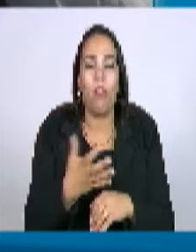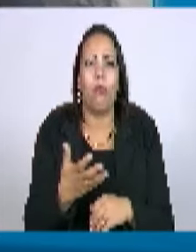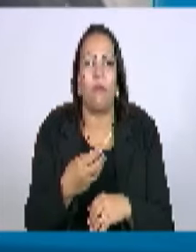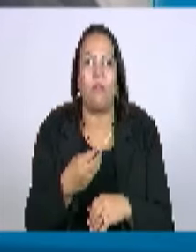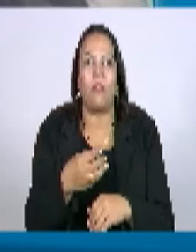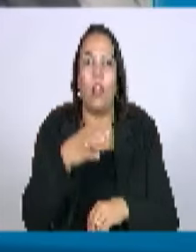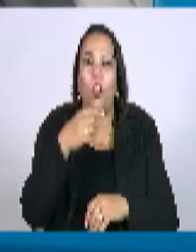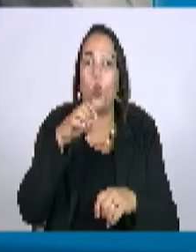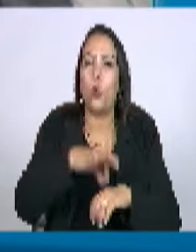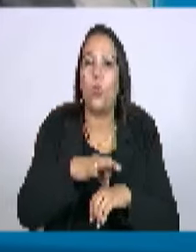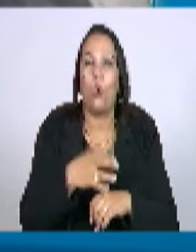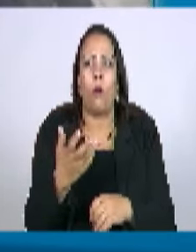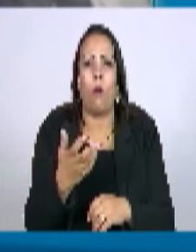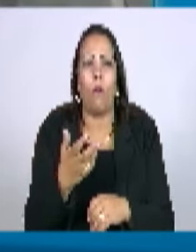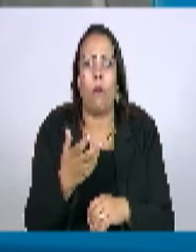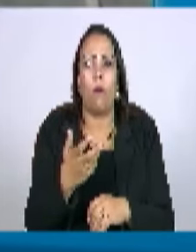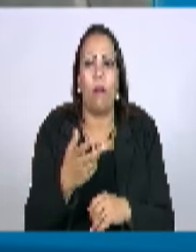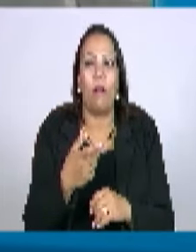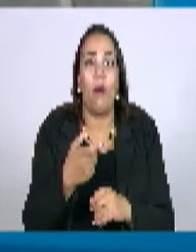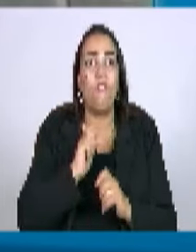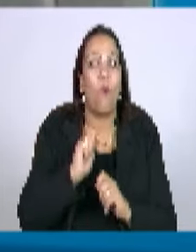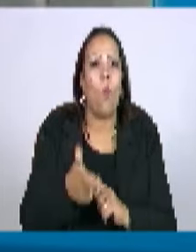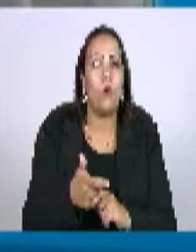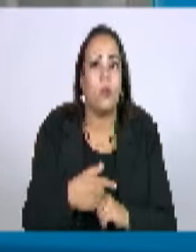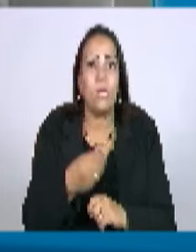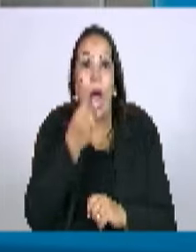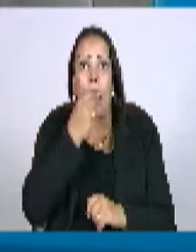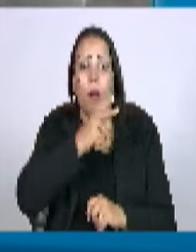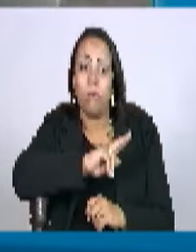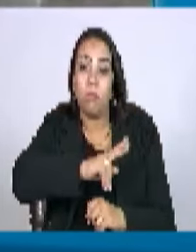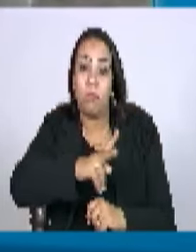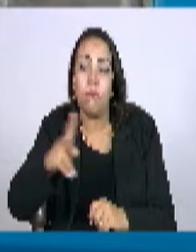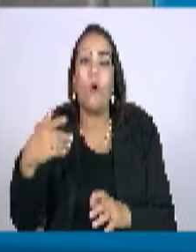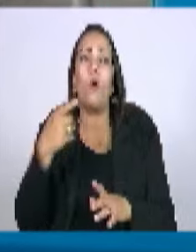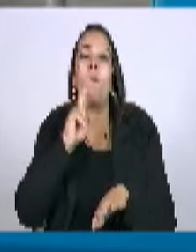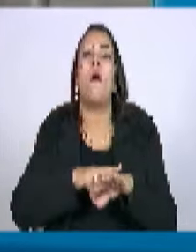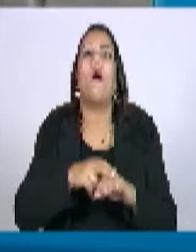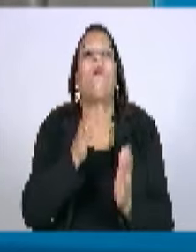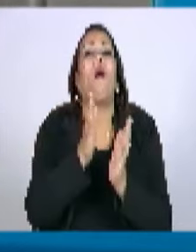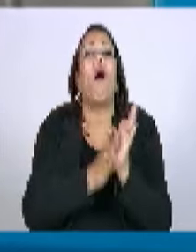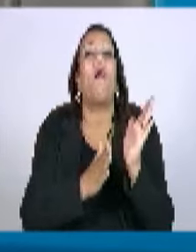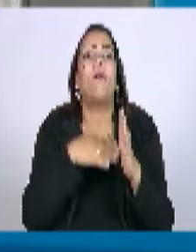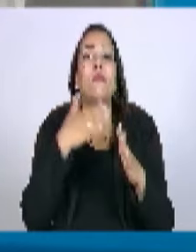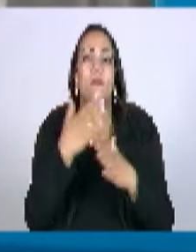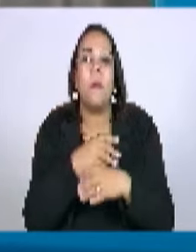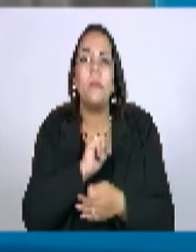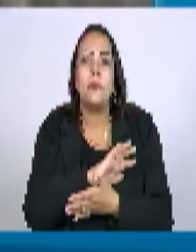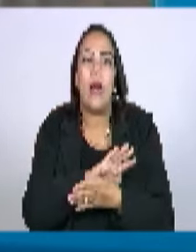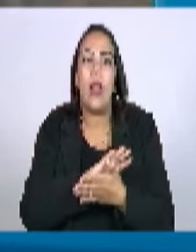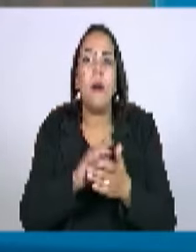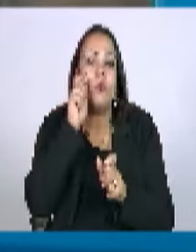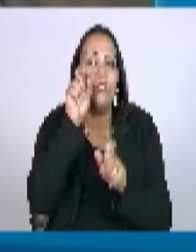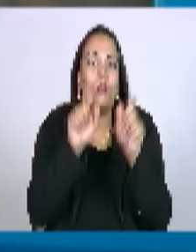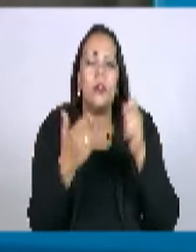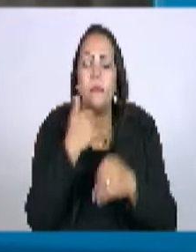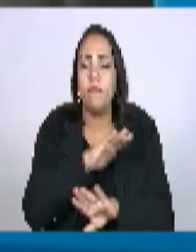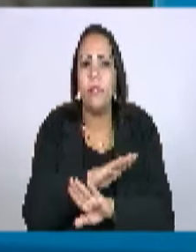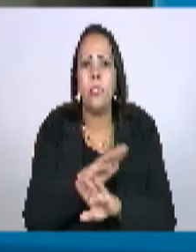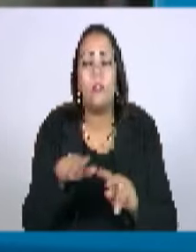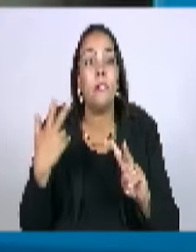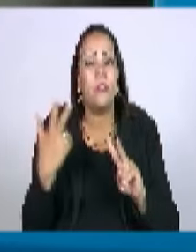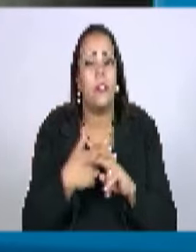تكلفه قاسيه والاخطر طبعا هو الامن والسلامه الشخصي في ناس كثيره